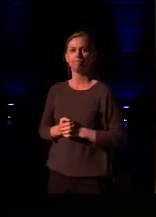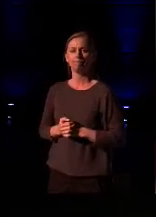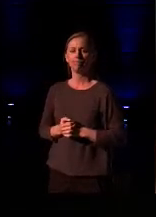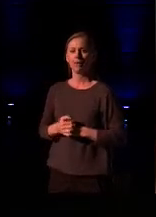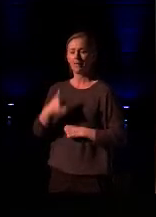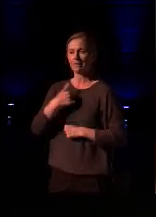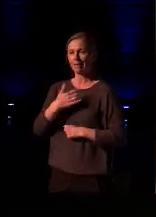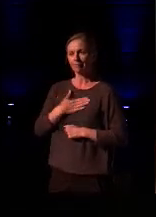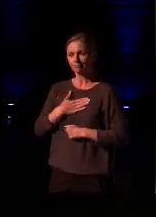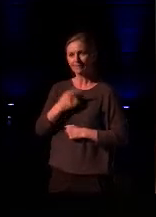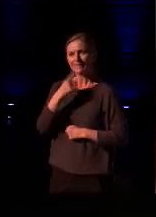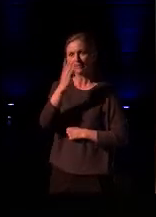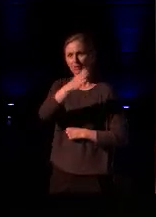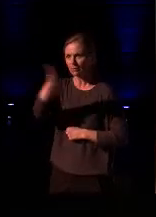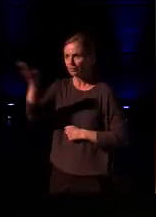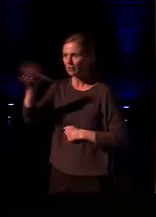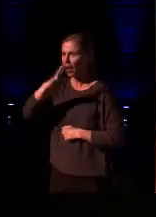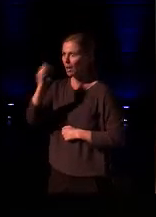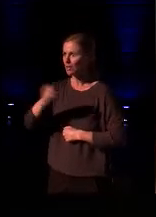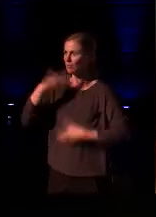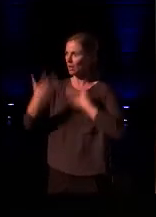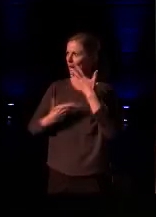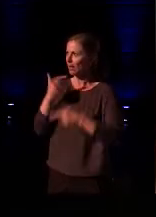Så jeg takker alle som har bidratt i dag.